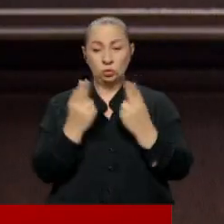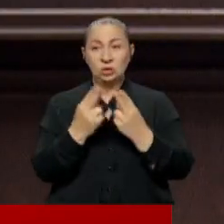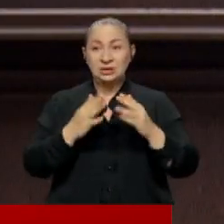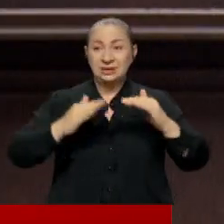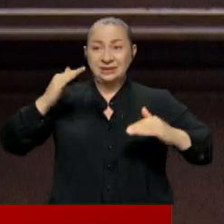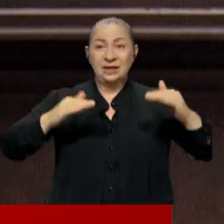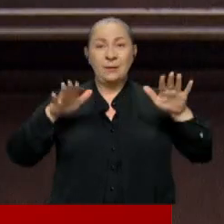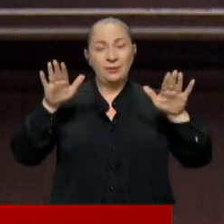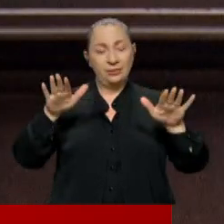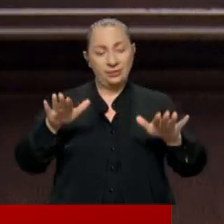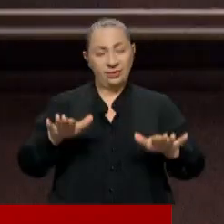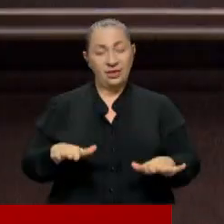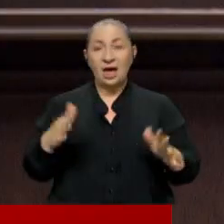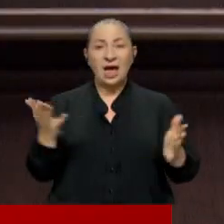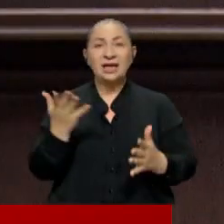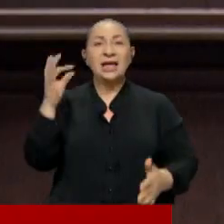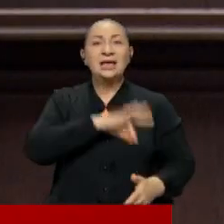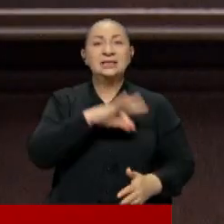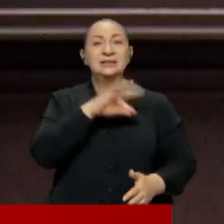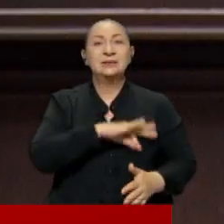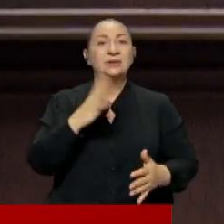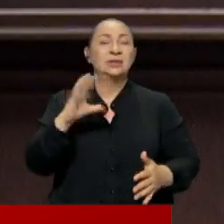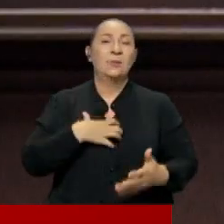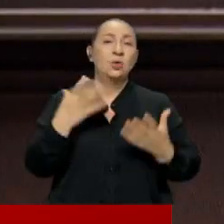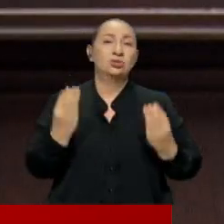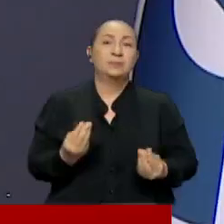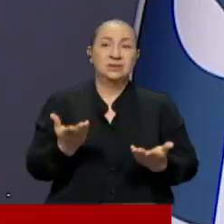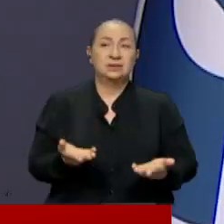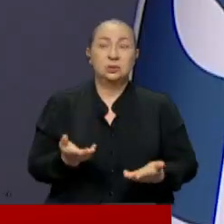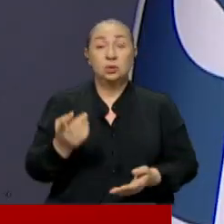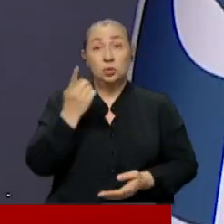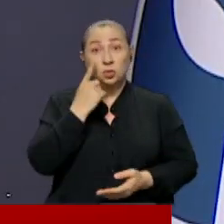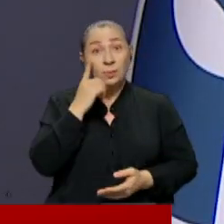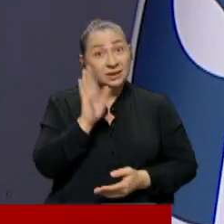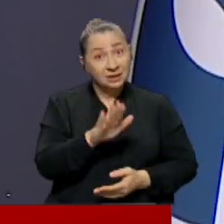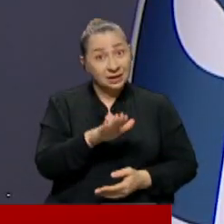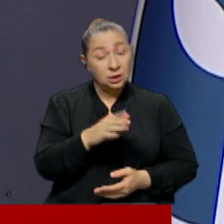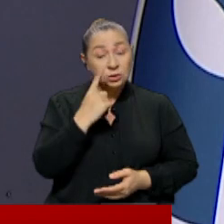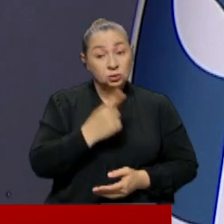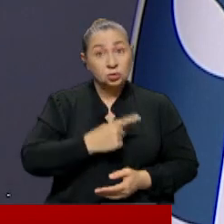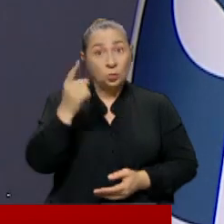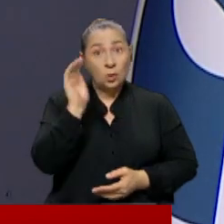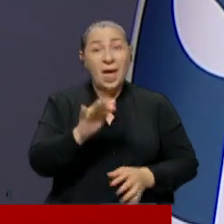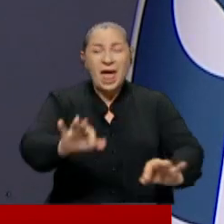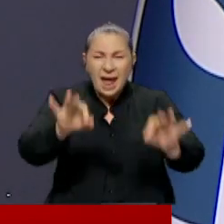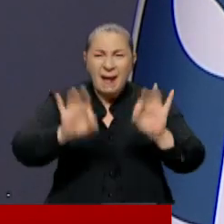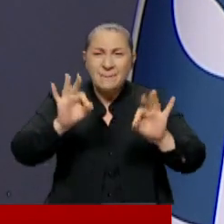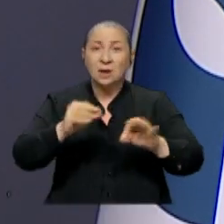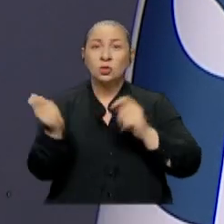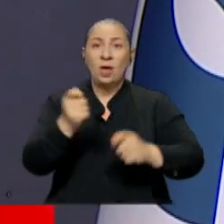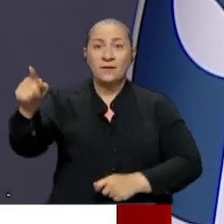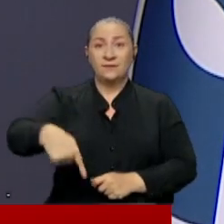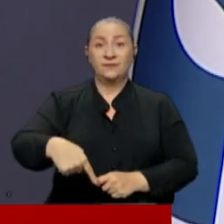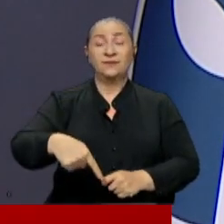dalga dindiğinde hangi kazanımlara sahip olacağımızdır. Hükümeti, Cumhurbaşkanını derhal göreve